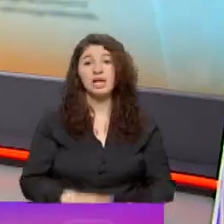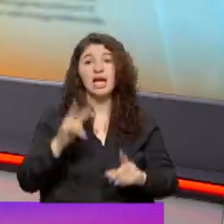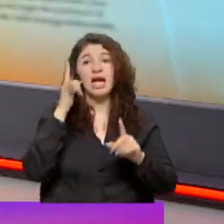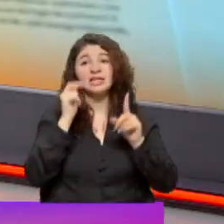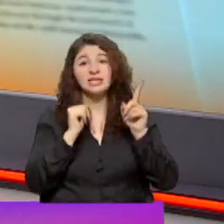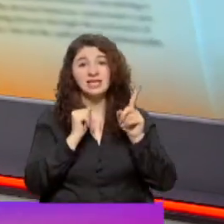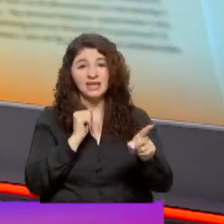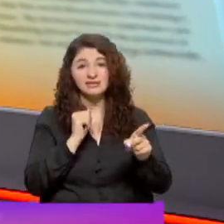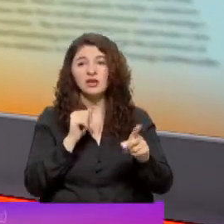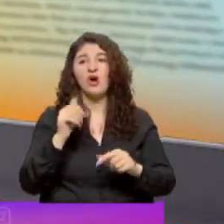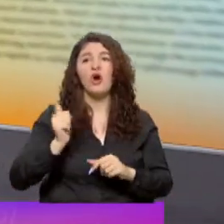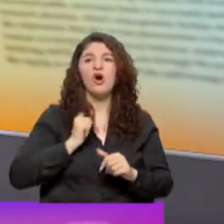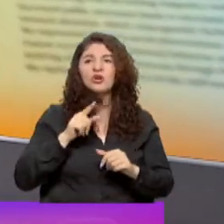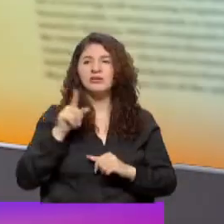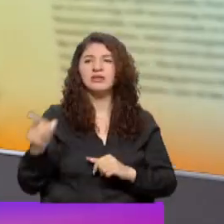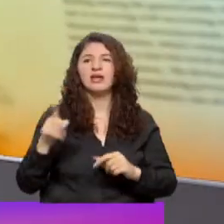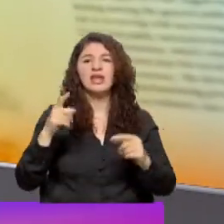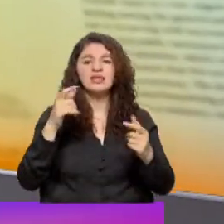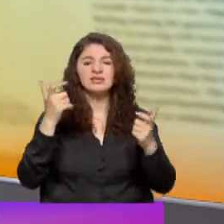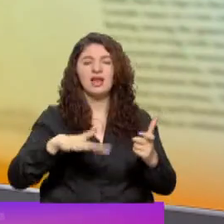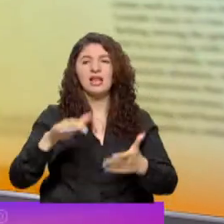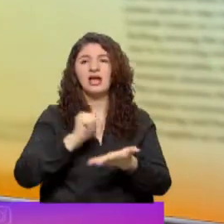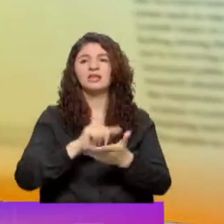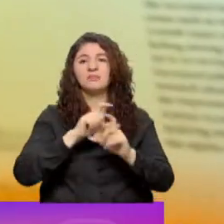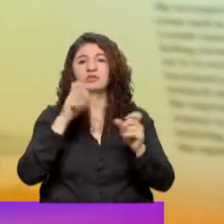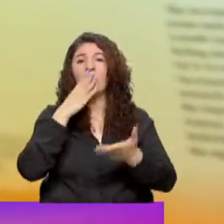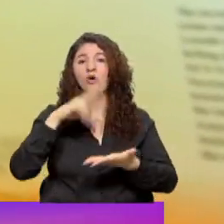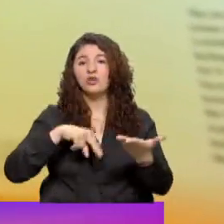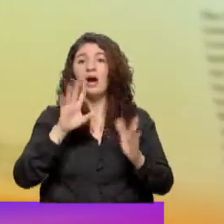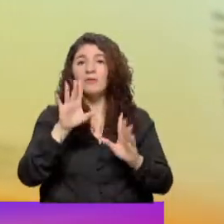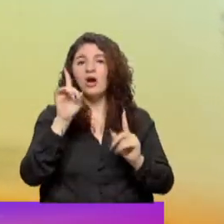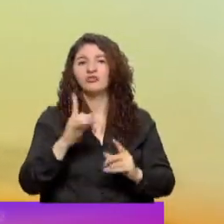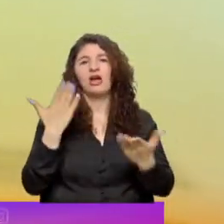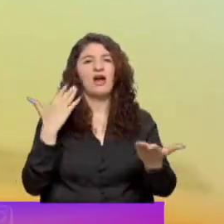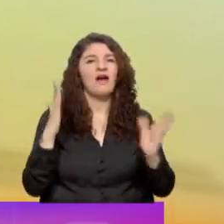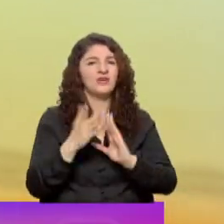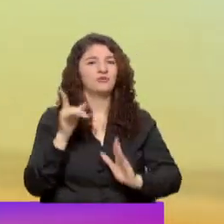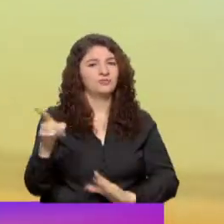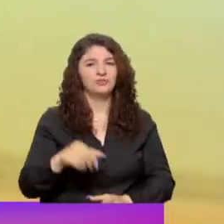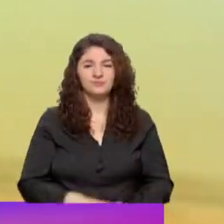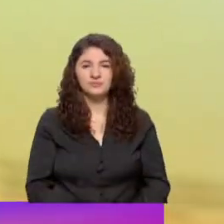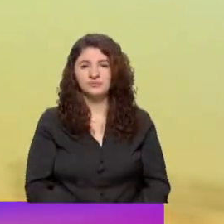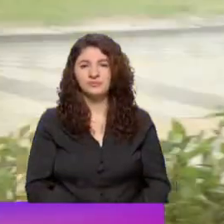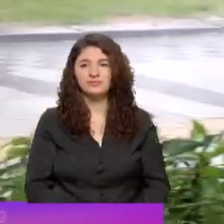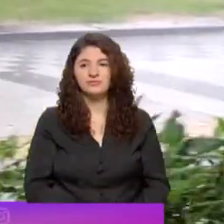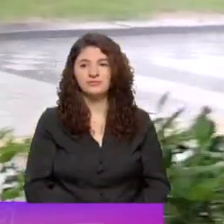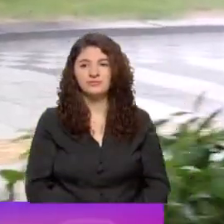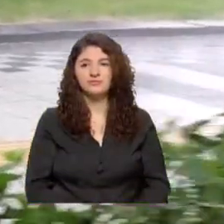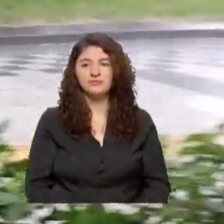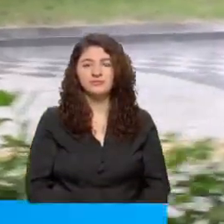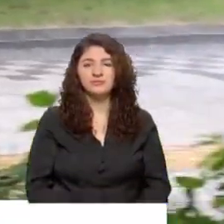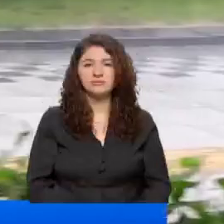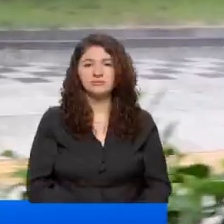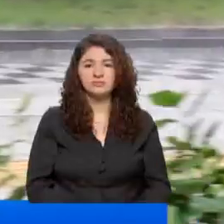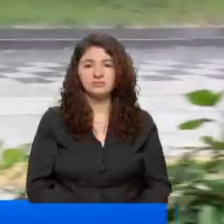Edirne'den orduya kadar yara Gazete manşetleri okuyacağım Ama önce hava durumu abone ol